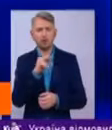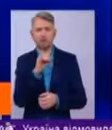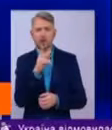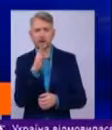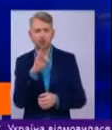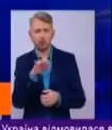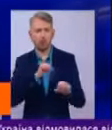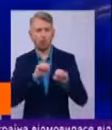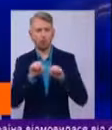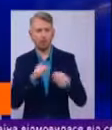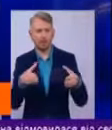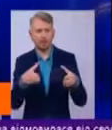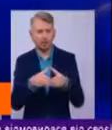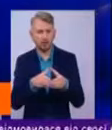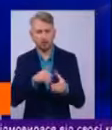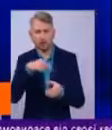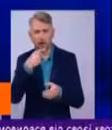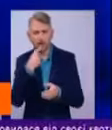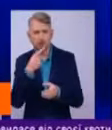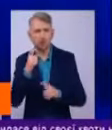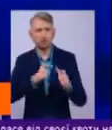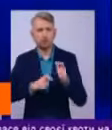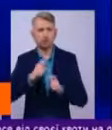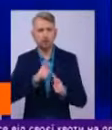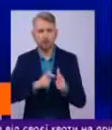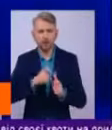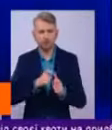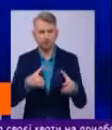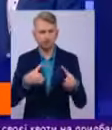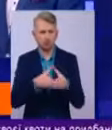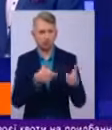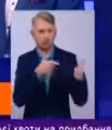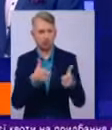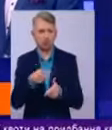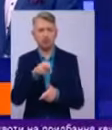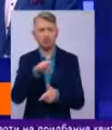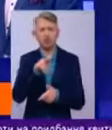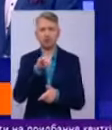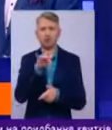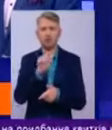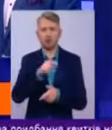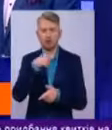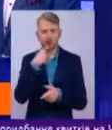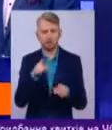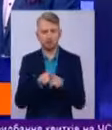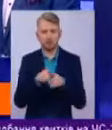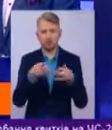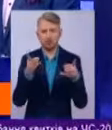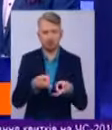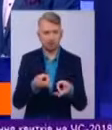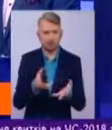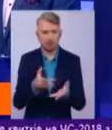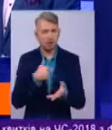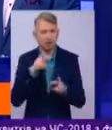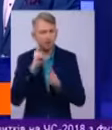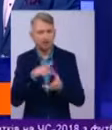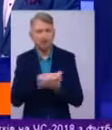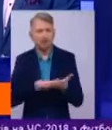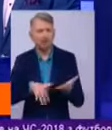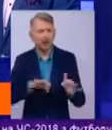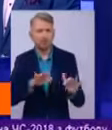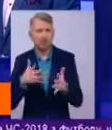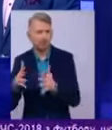загону, значить, каже, що студентський курін не готовий, ну, а Петлюра каже, все одно, так би мовити, треба. Тобто я не знаю, як далі там